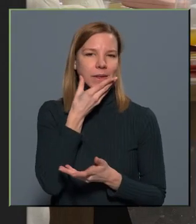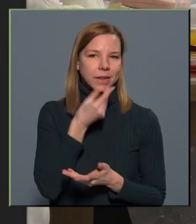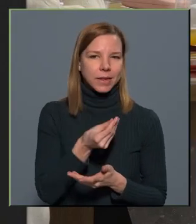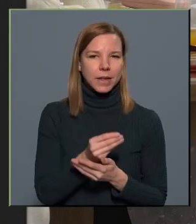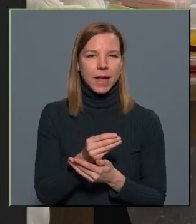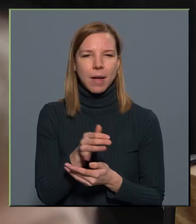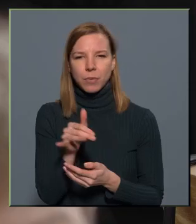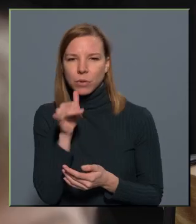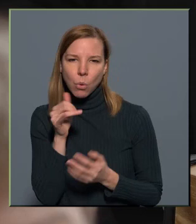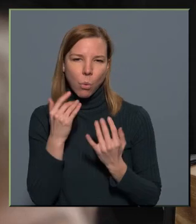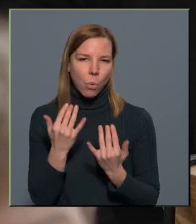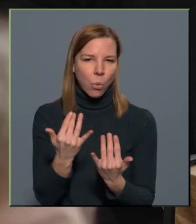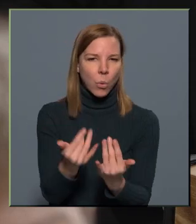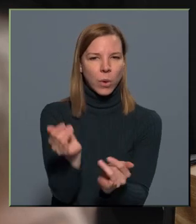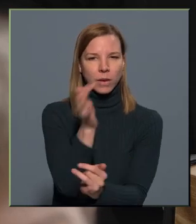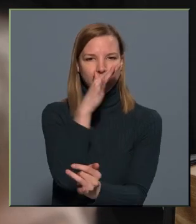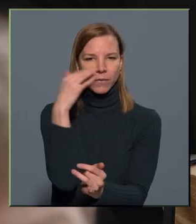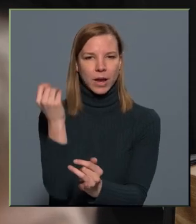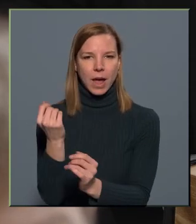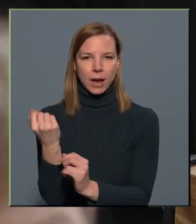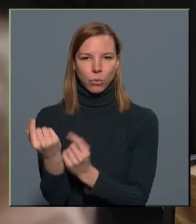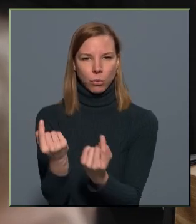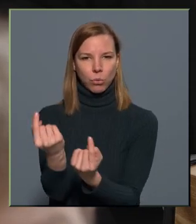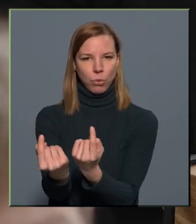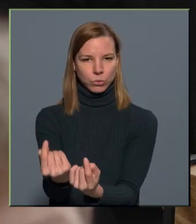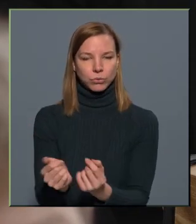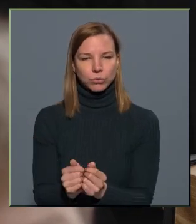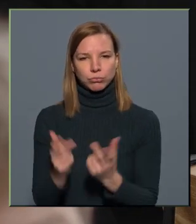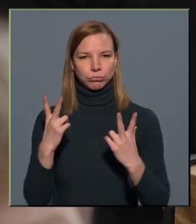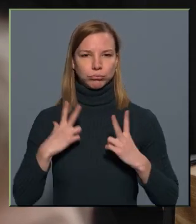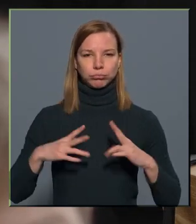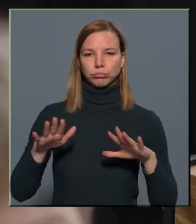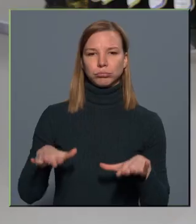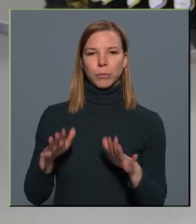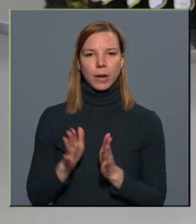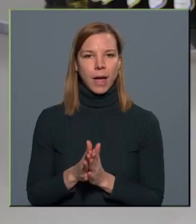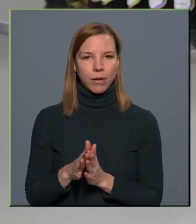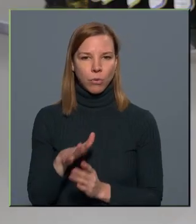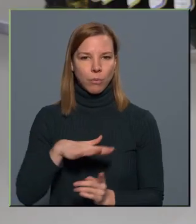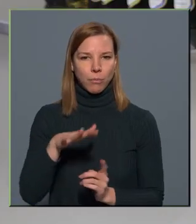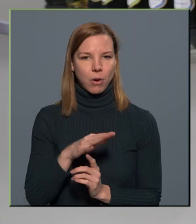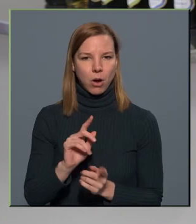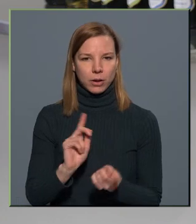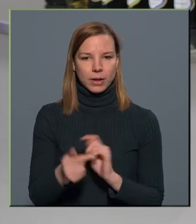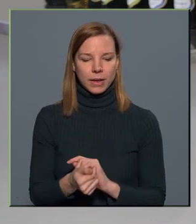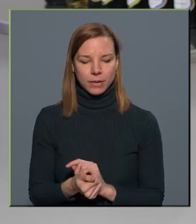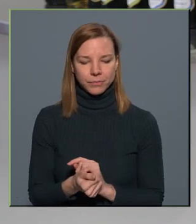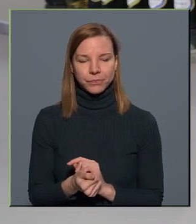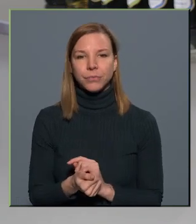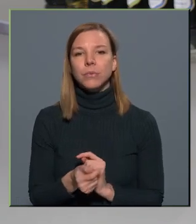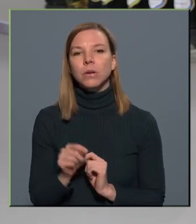zöld és virágos és abszolút pihenő park lett belőle. Úgyhogy én nagyon